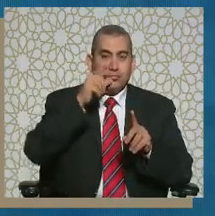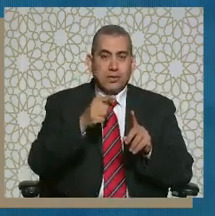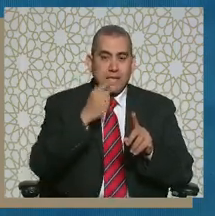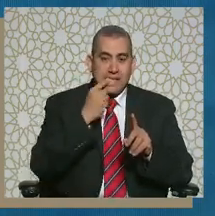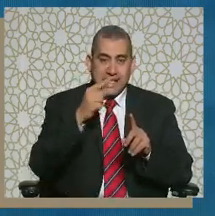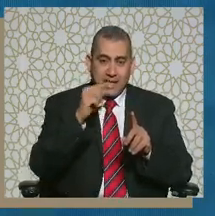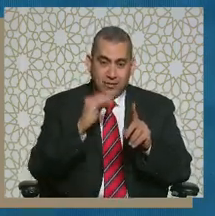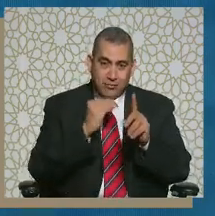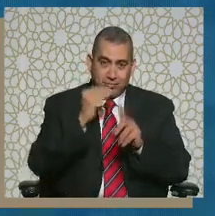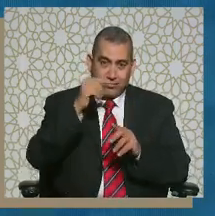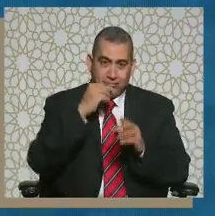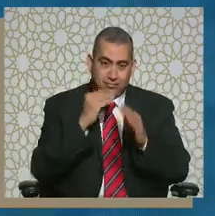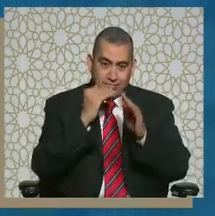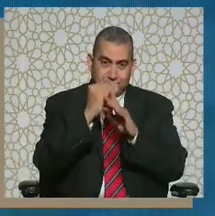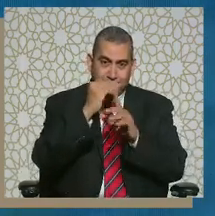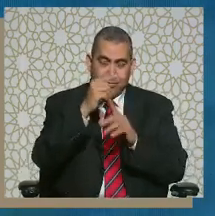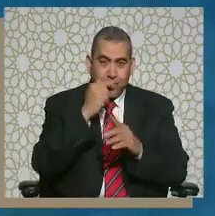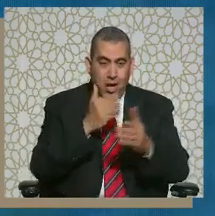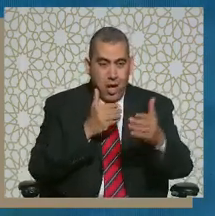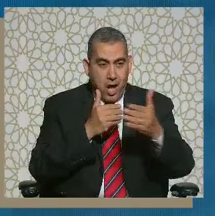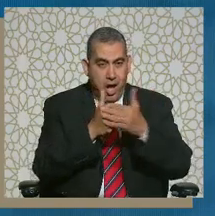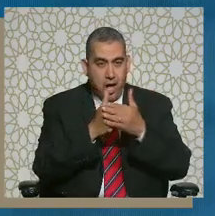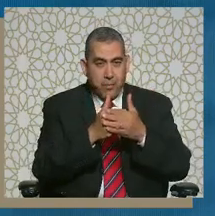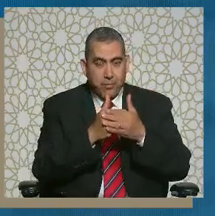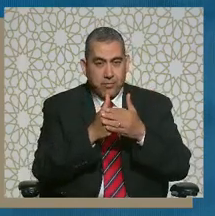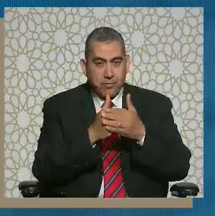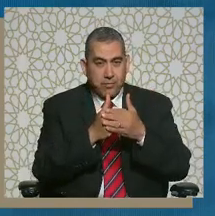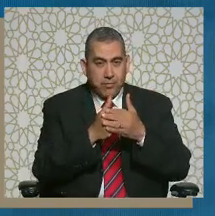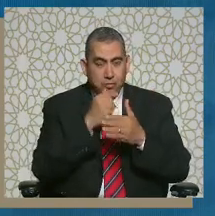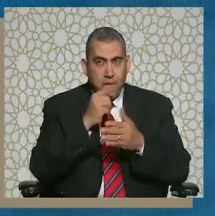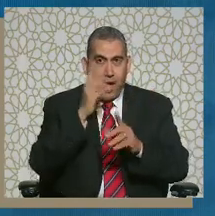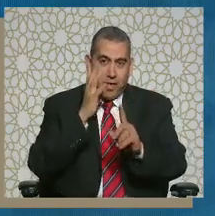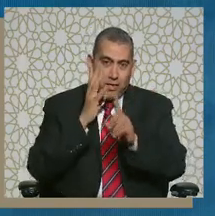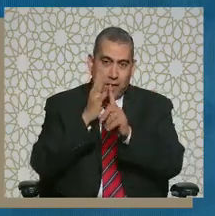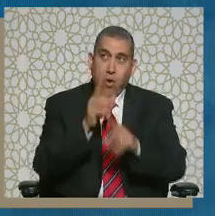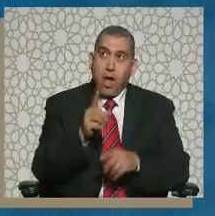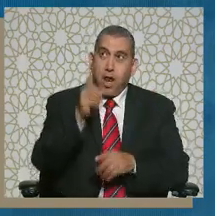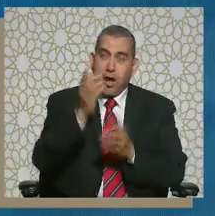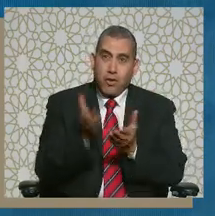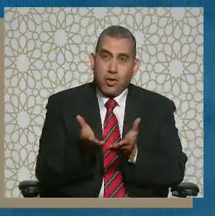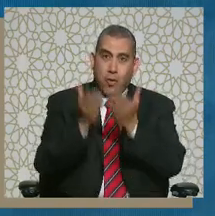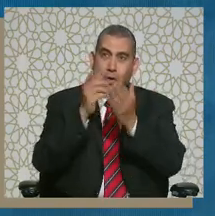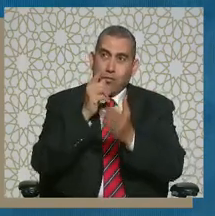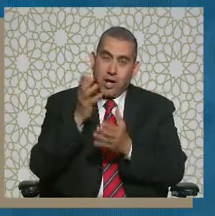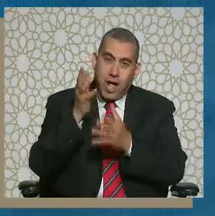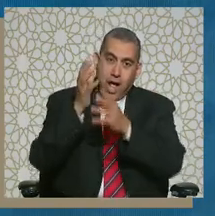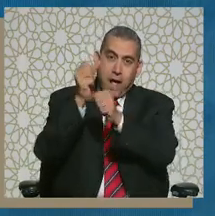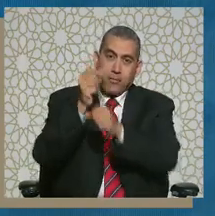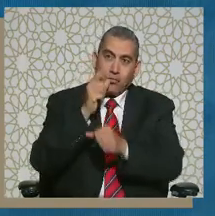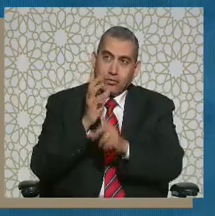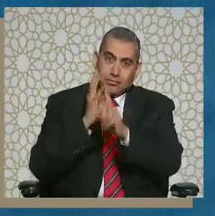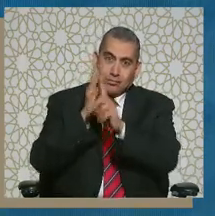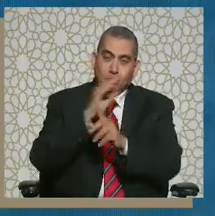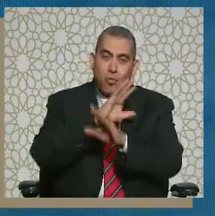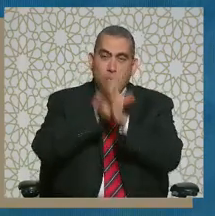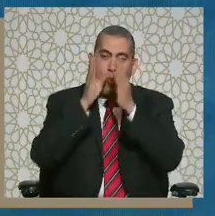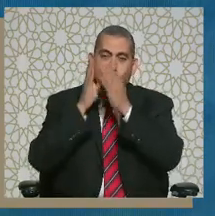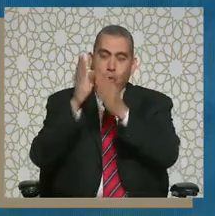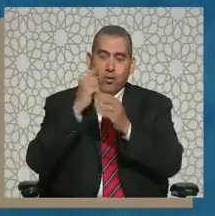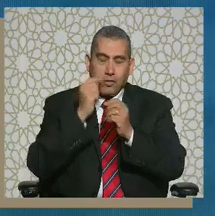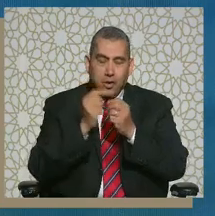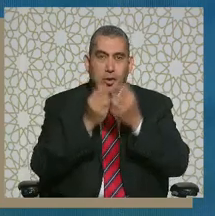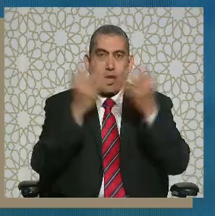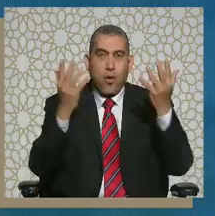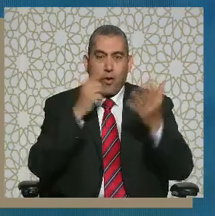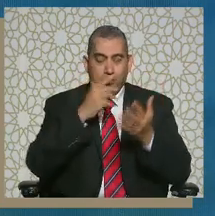سنتك لو قربت فيها من الله وتوكلت على الله حق توكله غيرت حالك كلها بل